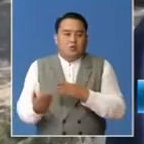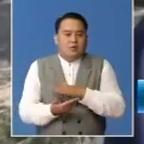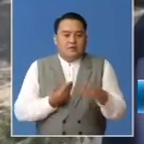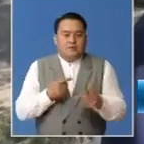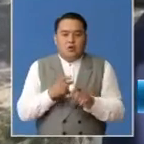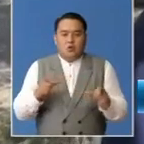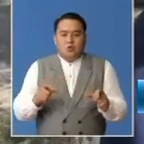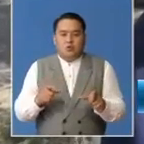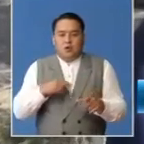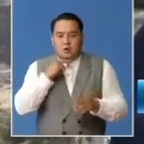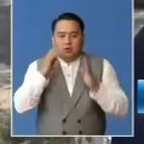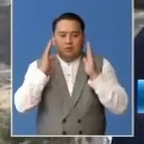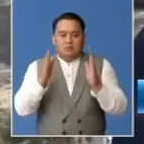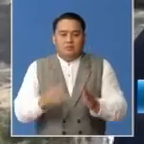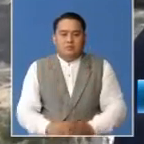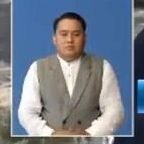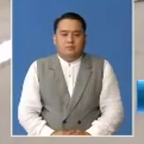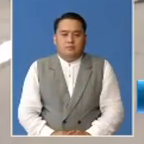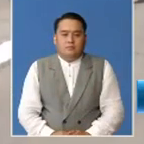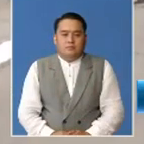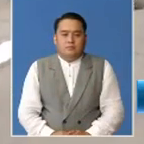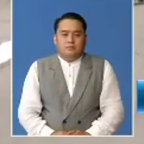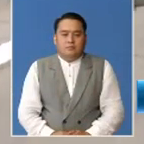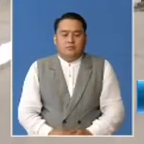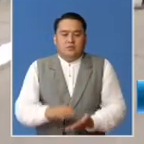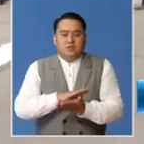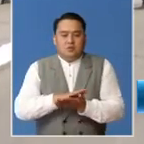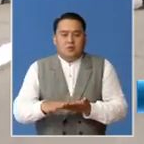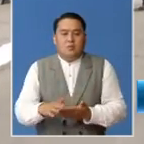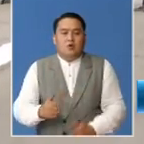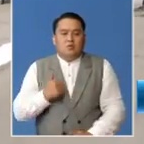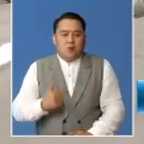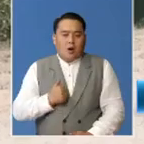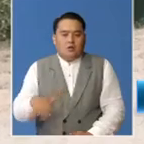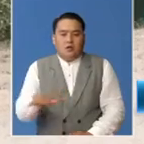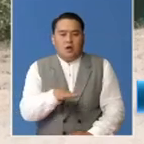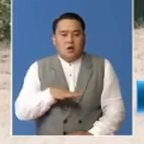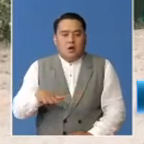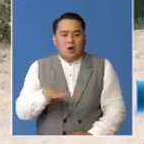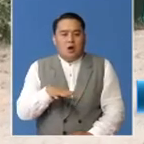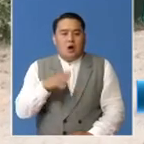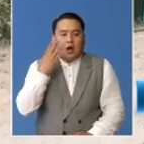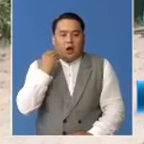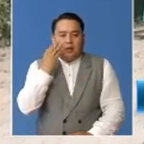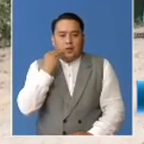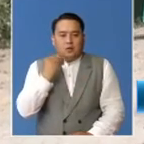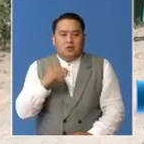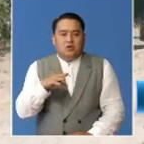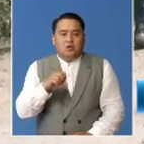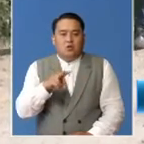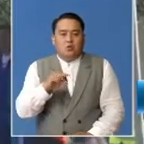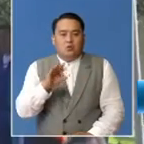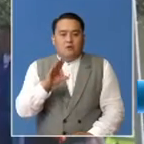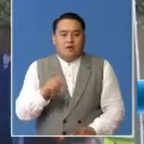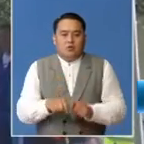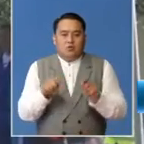всех жителей придерживаться этого правила. Чистотой может похвастаться и территория вдоль автотрассы Алматы-Жандосова. Тут для